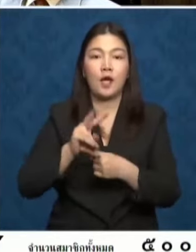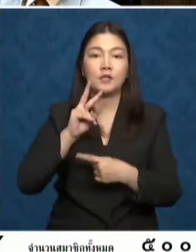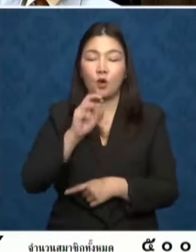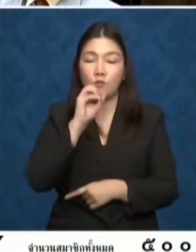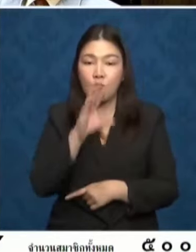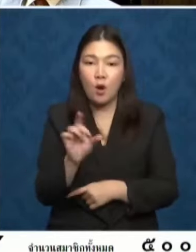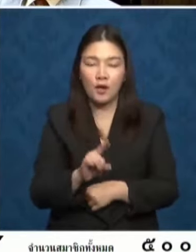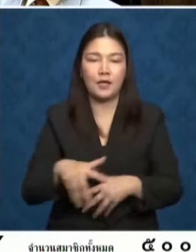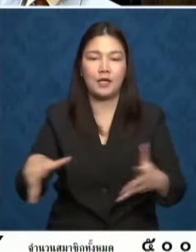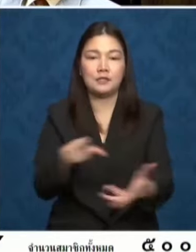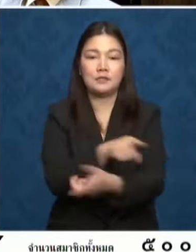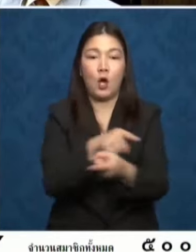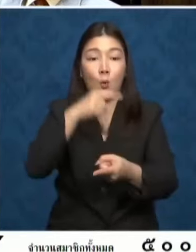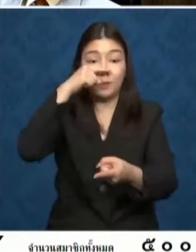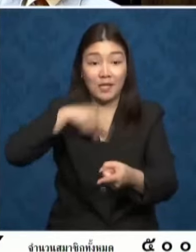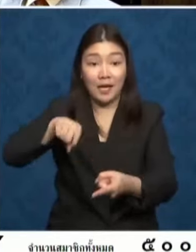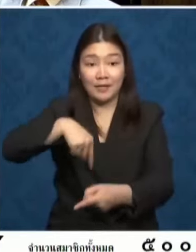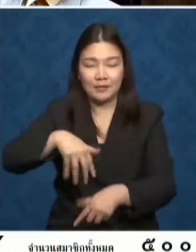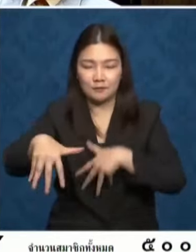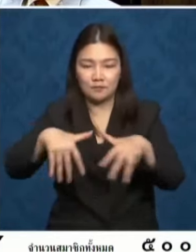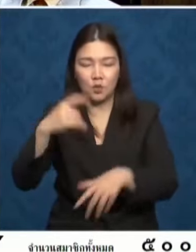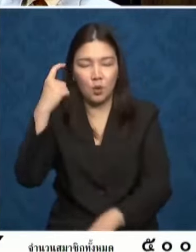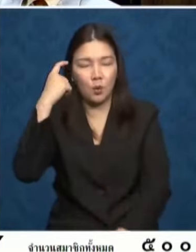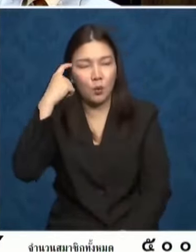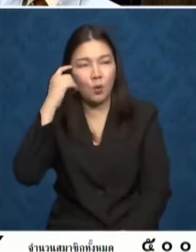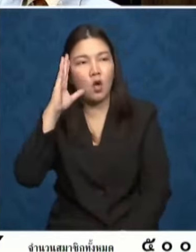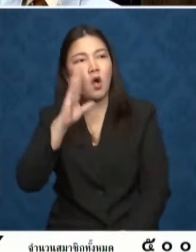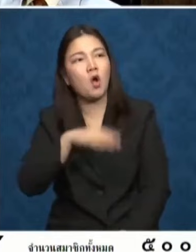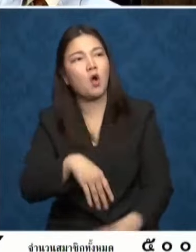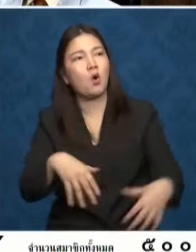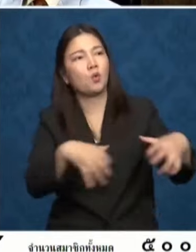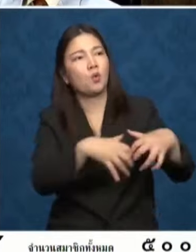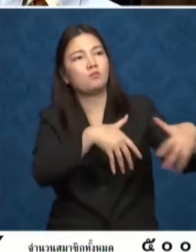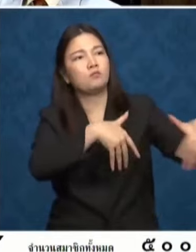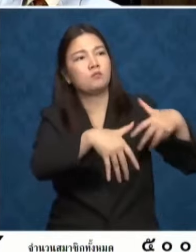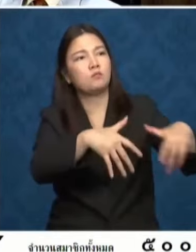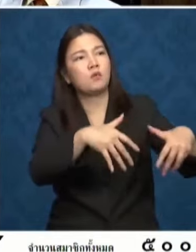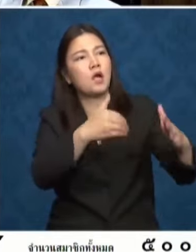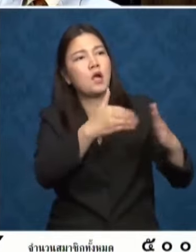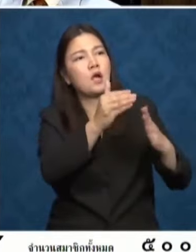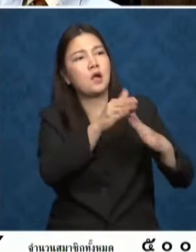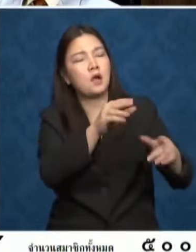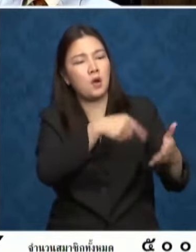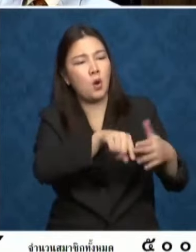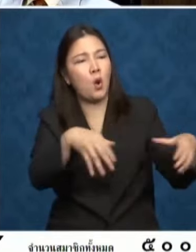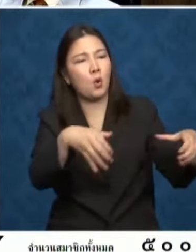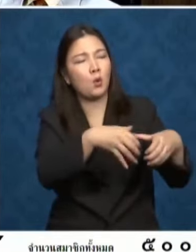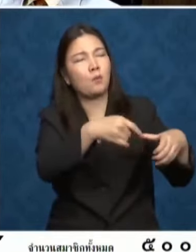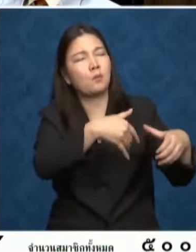ตระหนักรู้ตระหนักว่าสิ่งที่สังคมรับรู้เกี่ยวกับกลุ่มชาติพันธ์ในด้าน